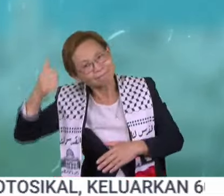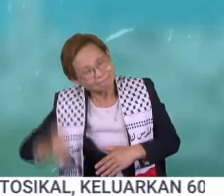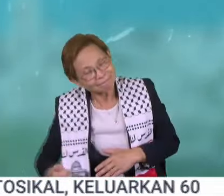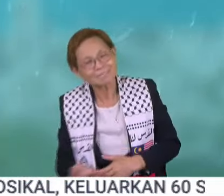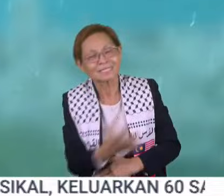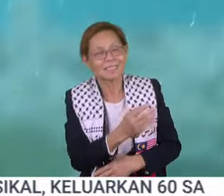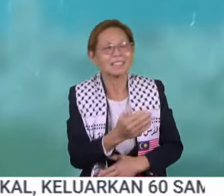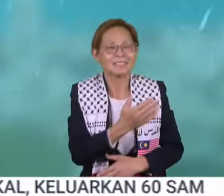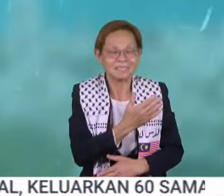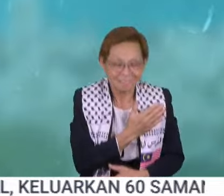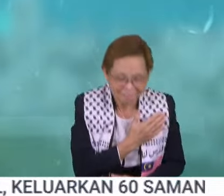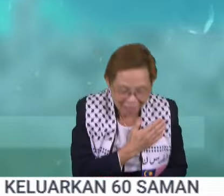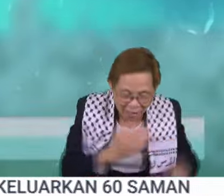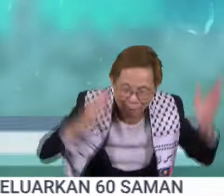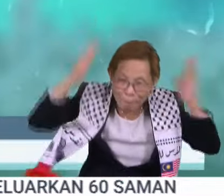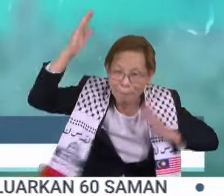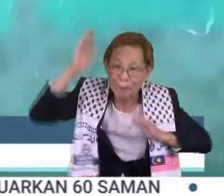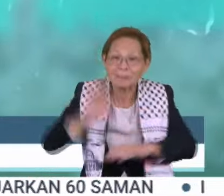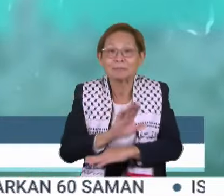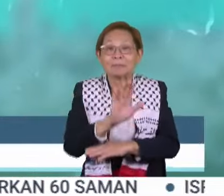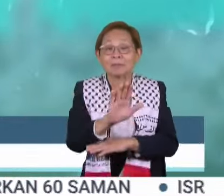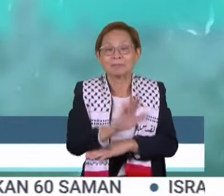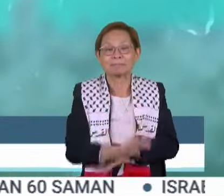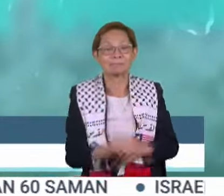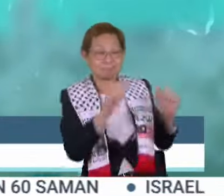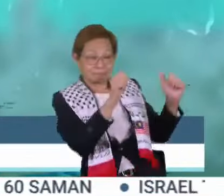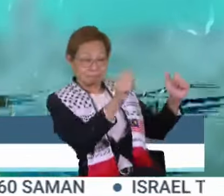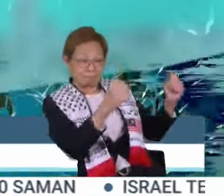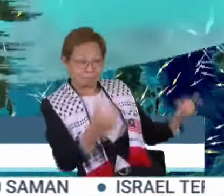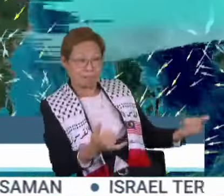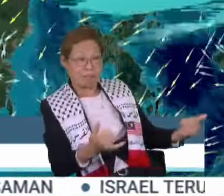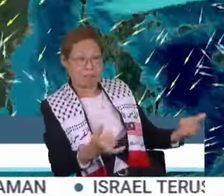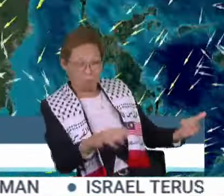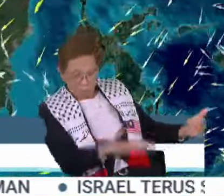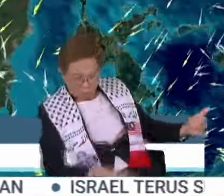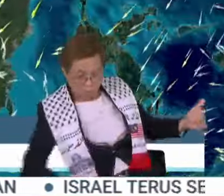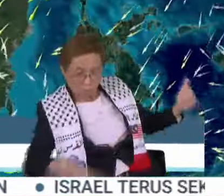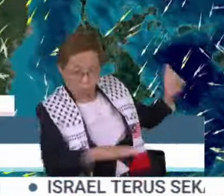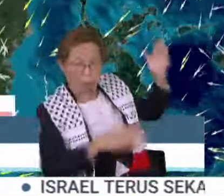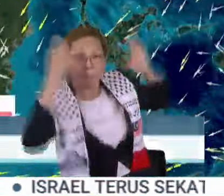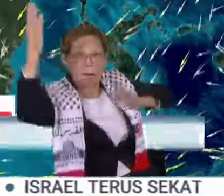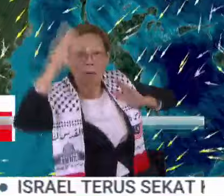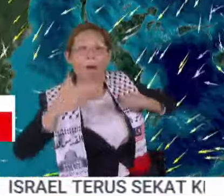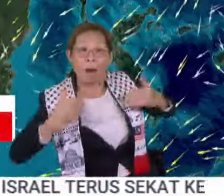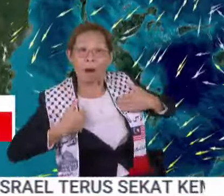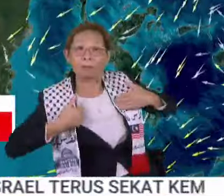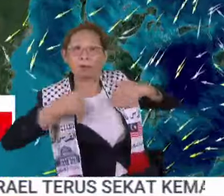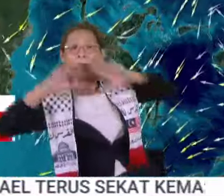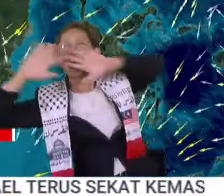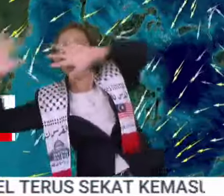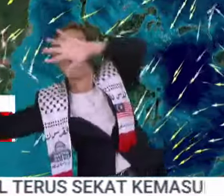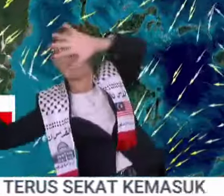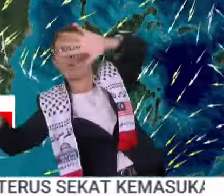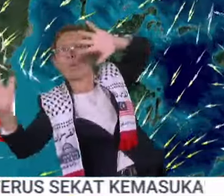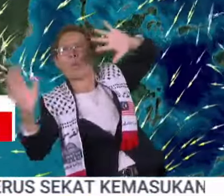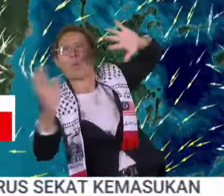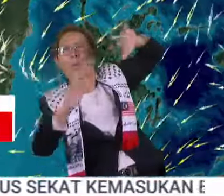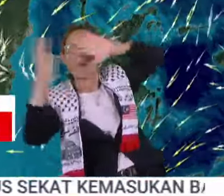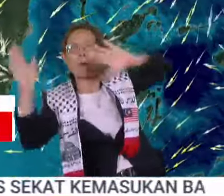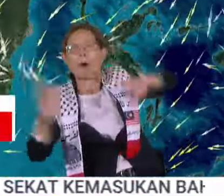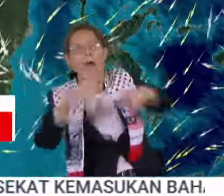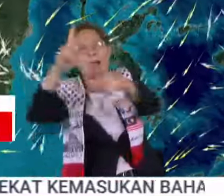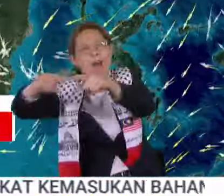Assalamualaikum dan salam Malaysia Madani. Baiklah, pada ketika ini, rantau negara masih lagi menerima pengaruh angin